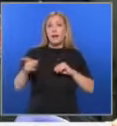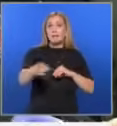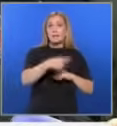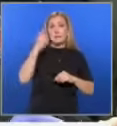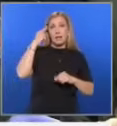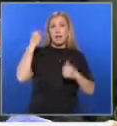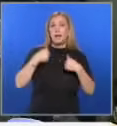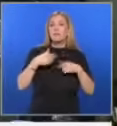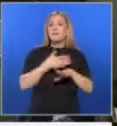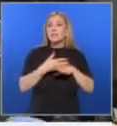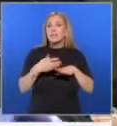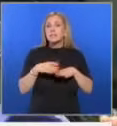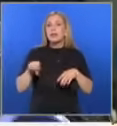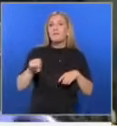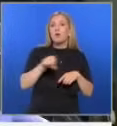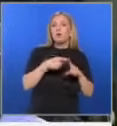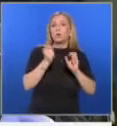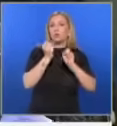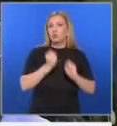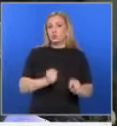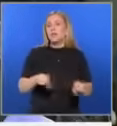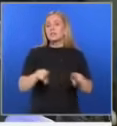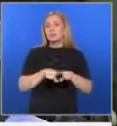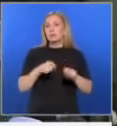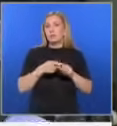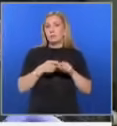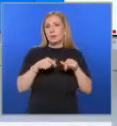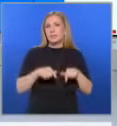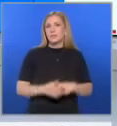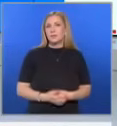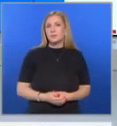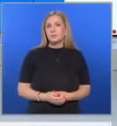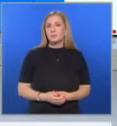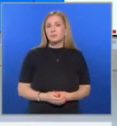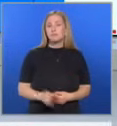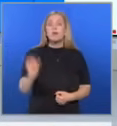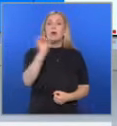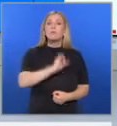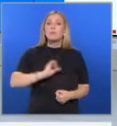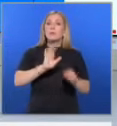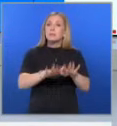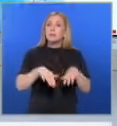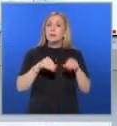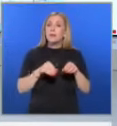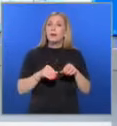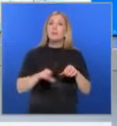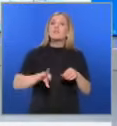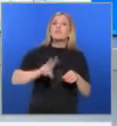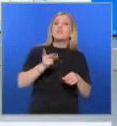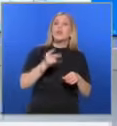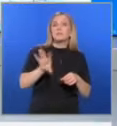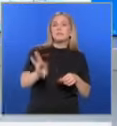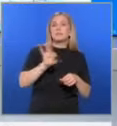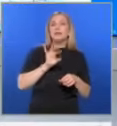добре, че аз винаги съм се водил от Конституцията, така ще постъпя сега. Европейският парламент преизбра днес